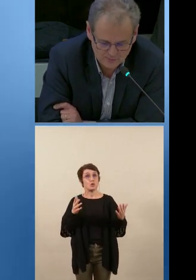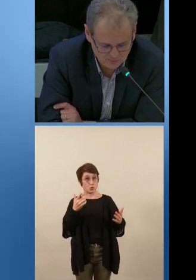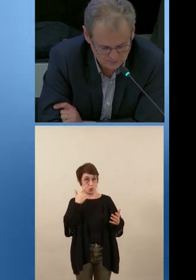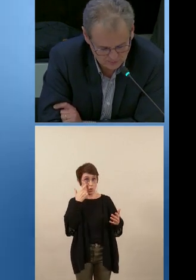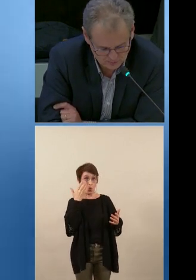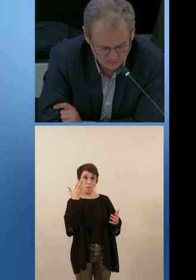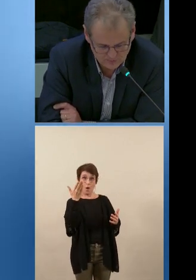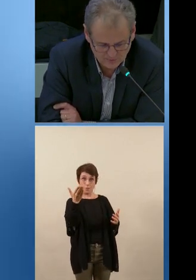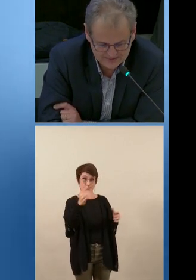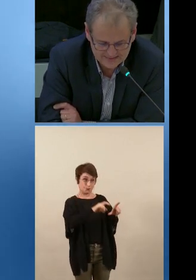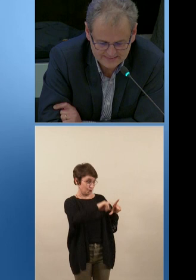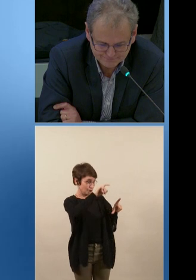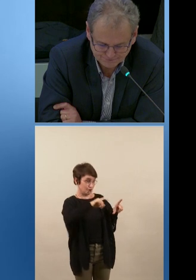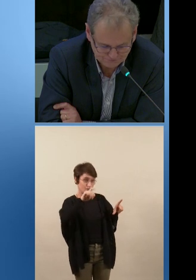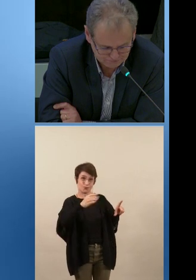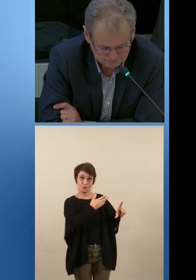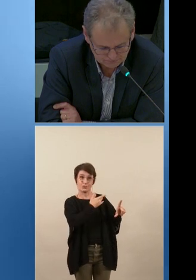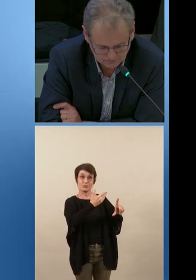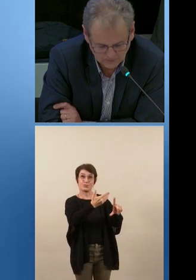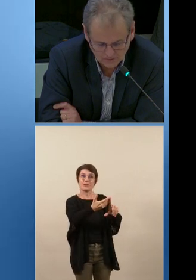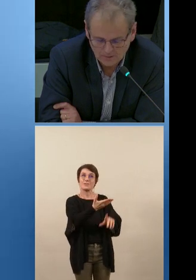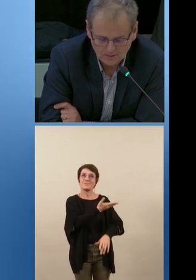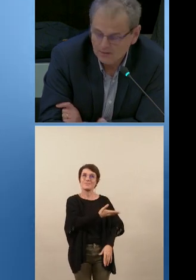l'évolution sur plusieurs décennies